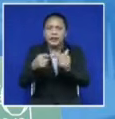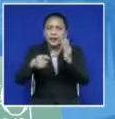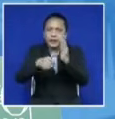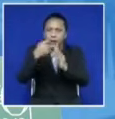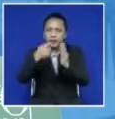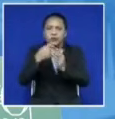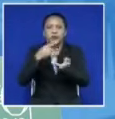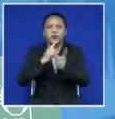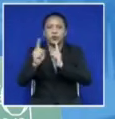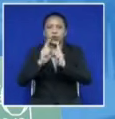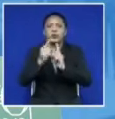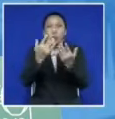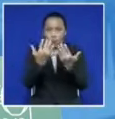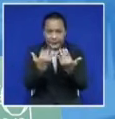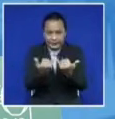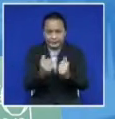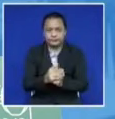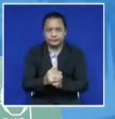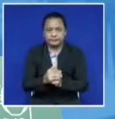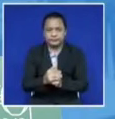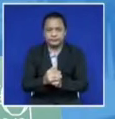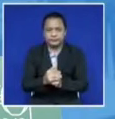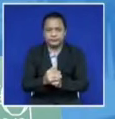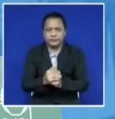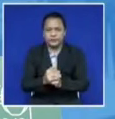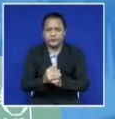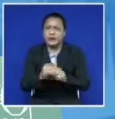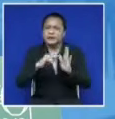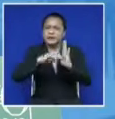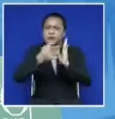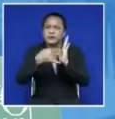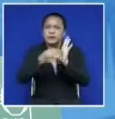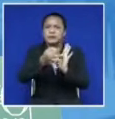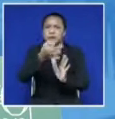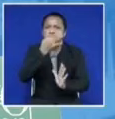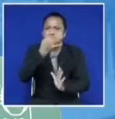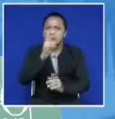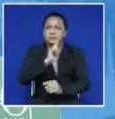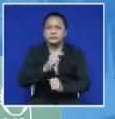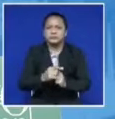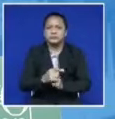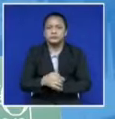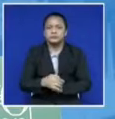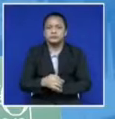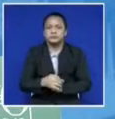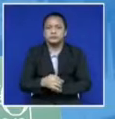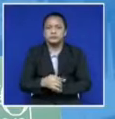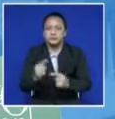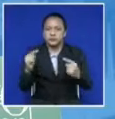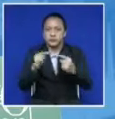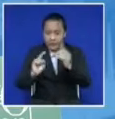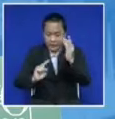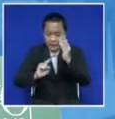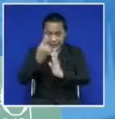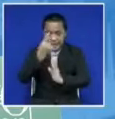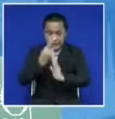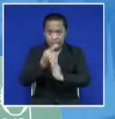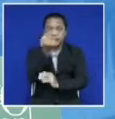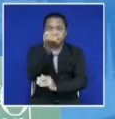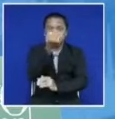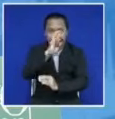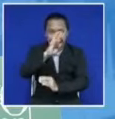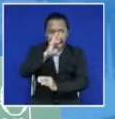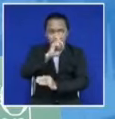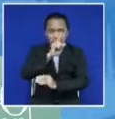การพูดคุยวันนี้นะครับเคสที่สมุทรสาครนี้ก็นะครับก็เป็นเคสที่เริ่มตั้งแต่วันที่17